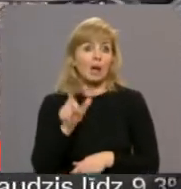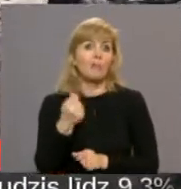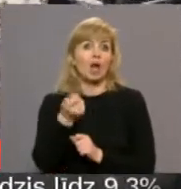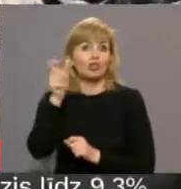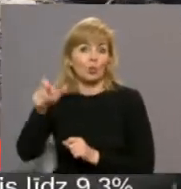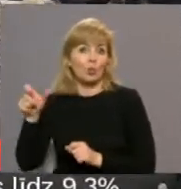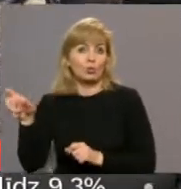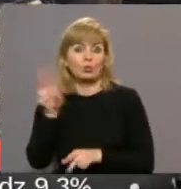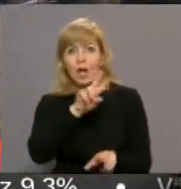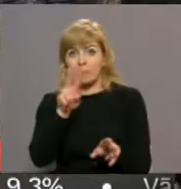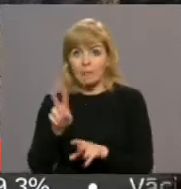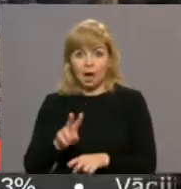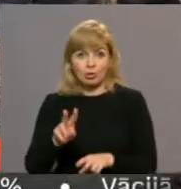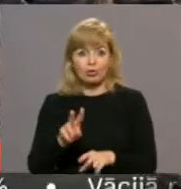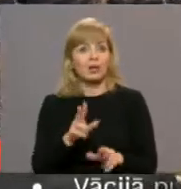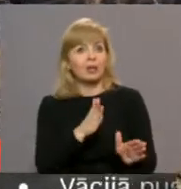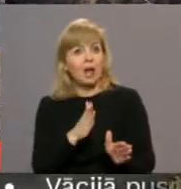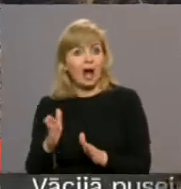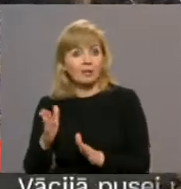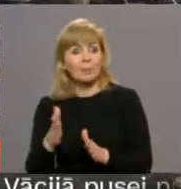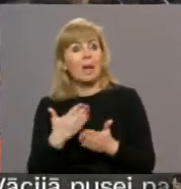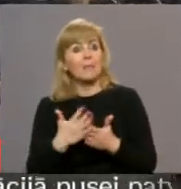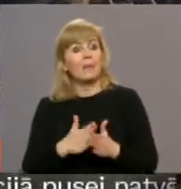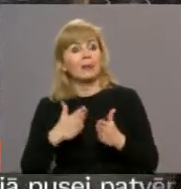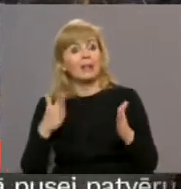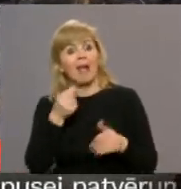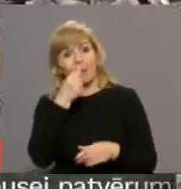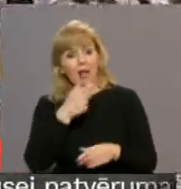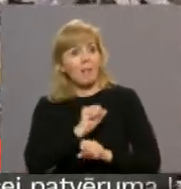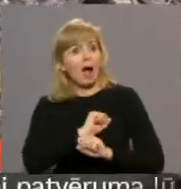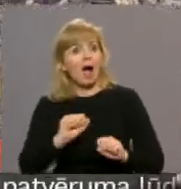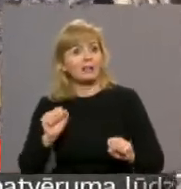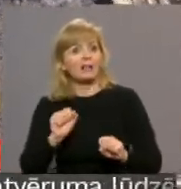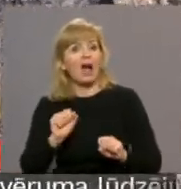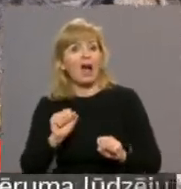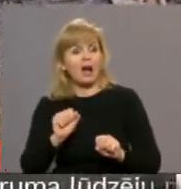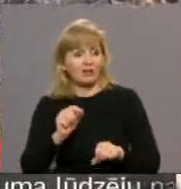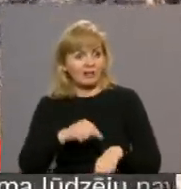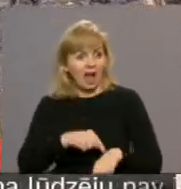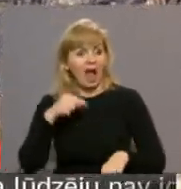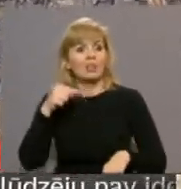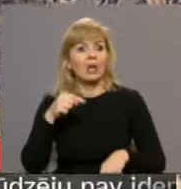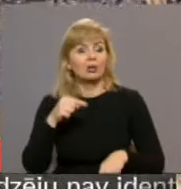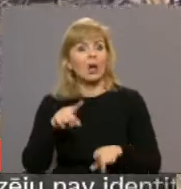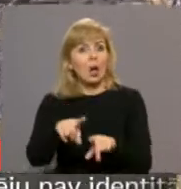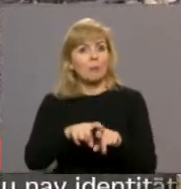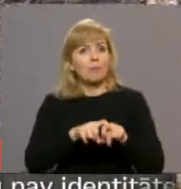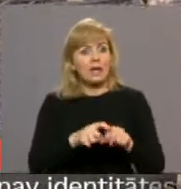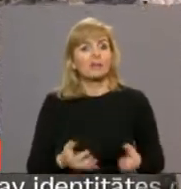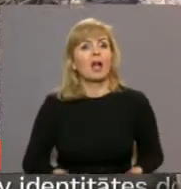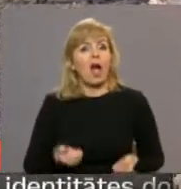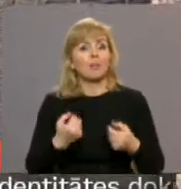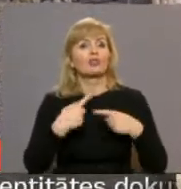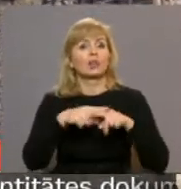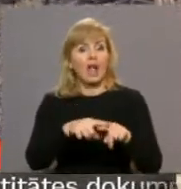ugunsdzēsēji pārskatījuši savu algoritmu, lai uz lielām nelēmēm ātrāk reaģētu un piesaistītu vairāk glābšanas tehnikas. Vēl